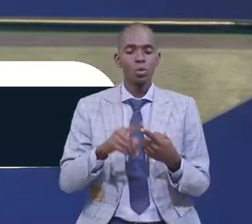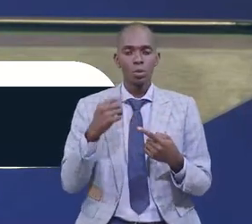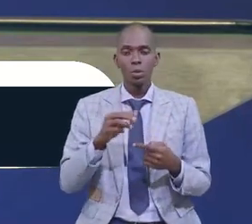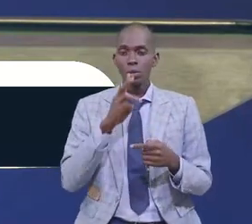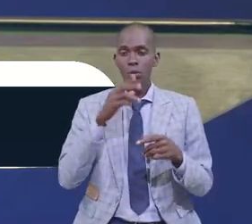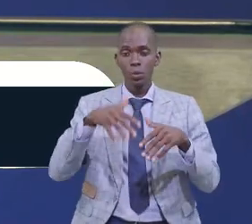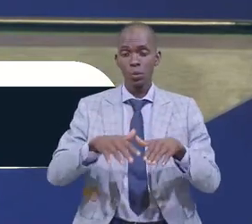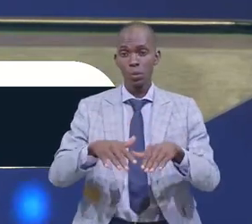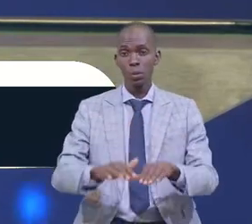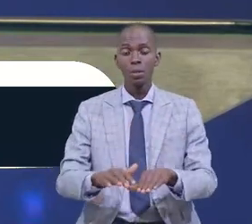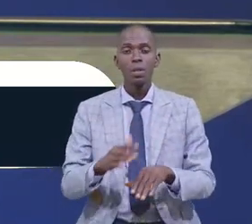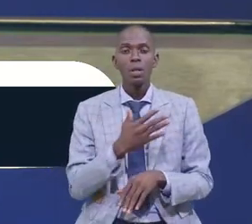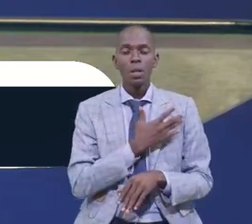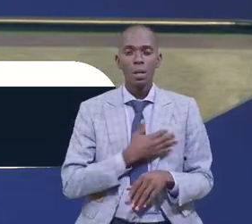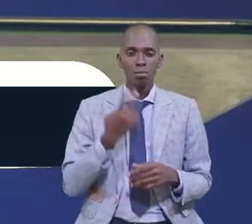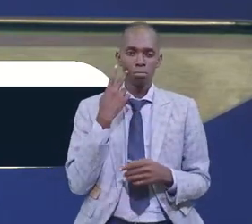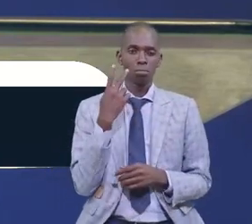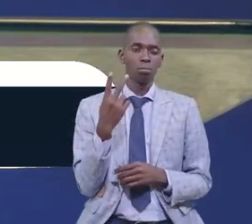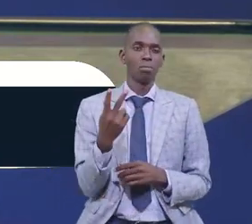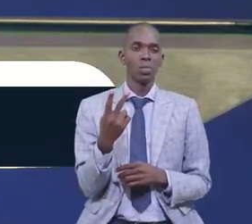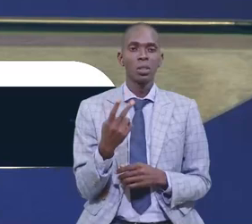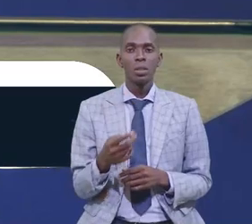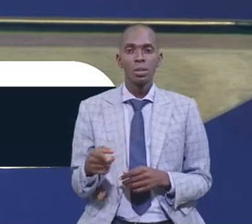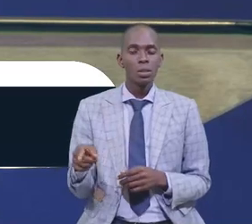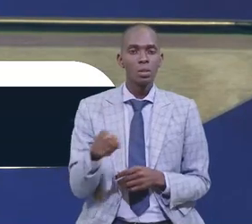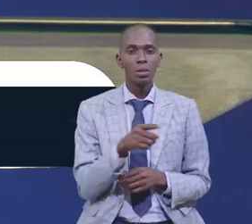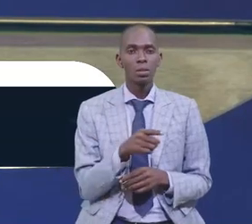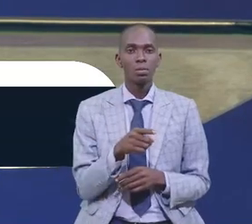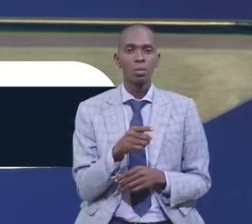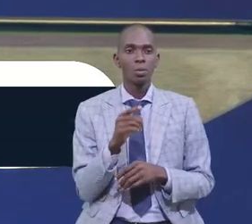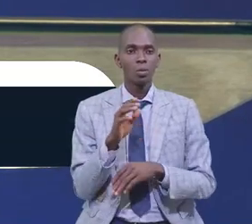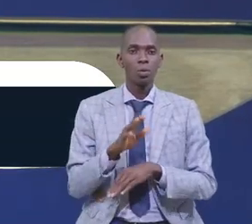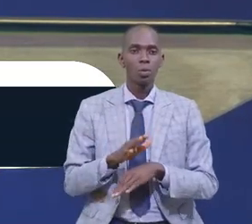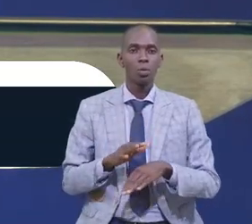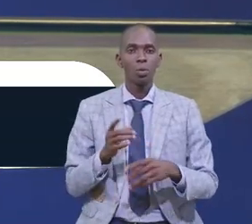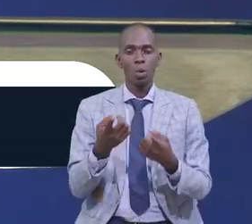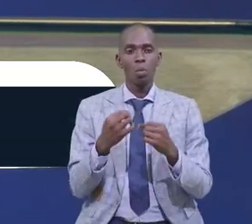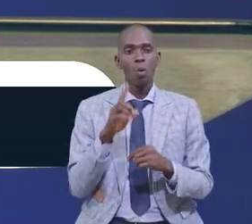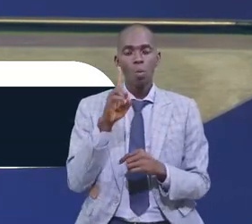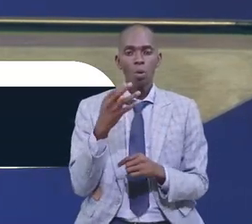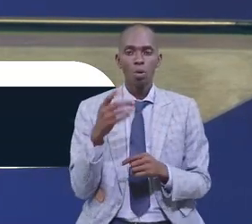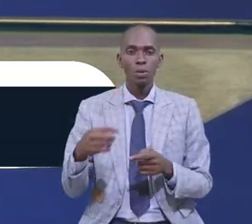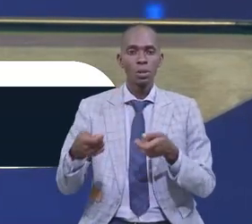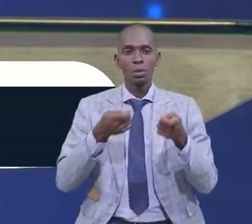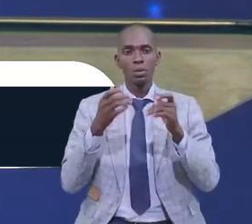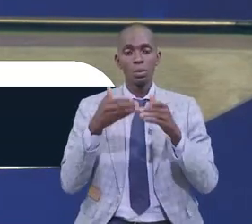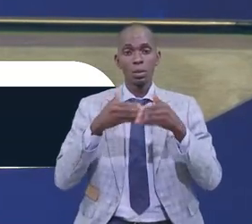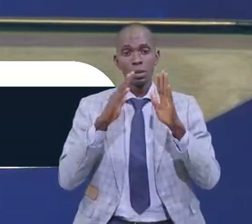Il était au bord de la mer. Alors vint un des chefs de la